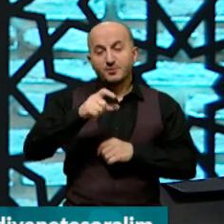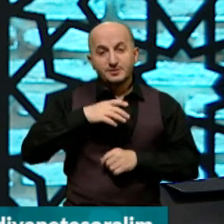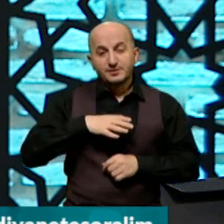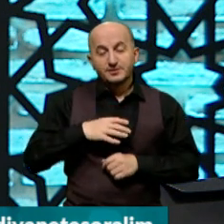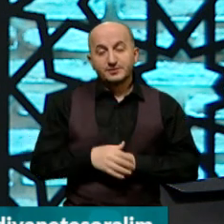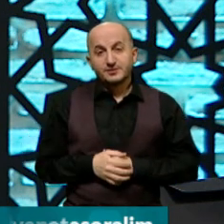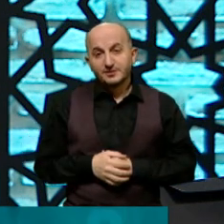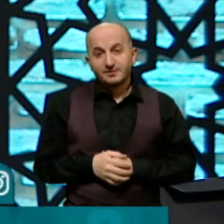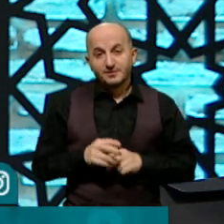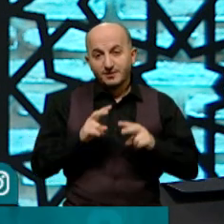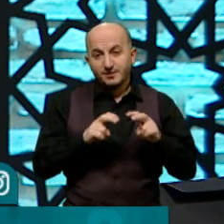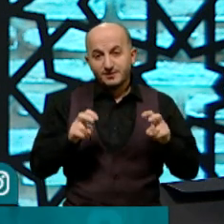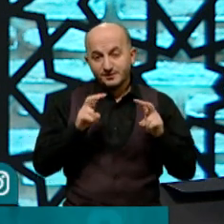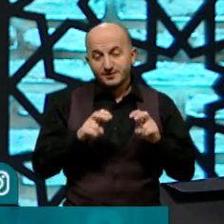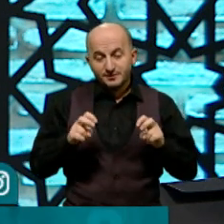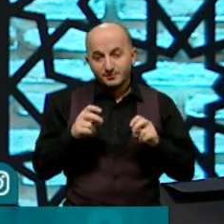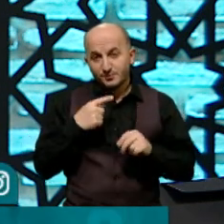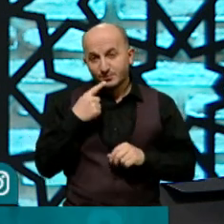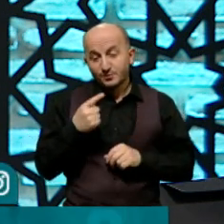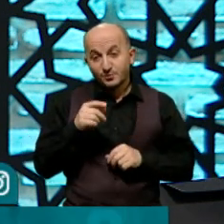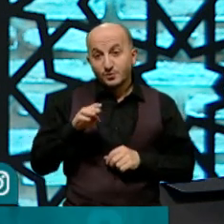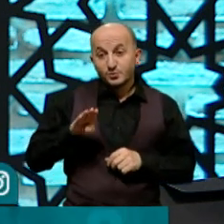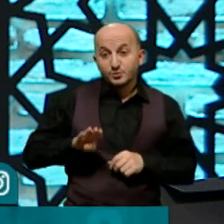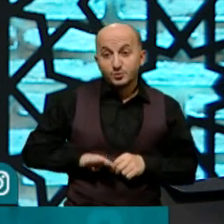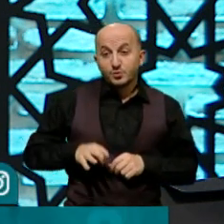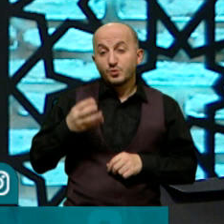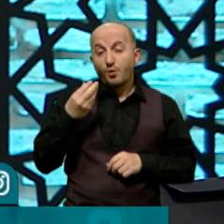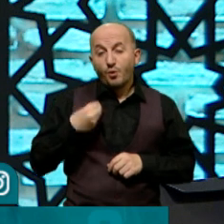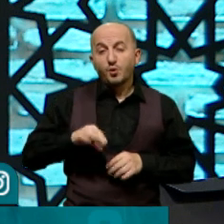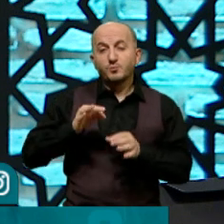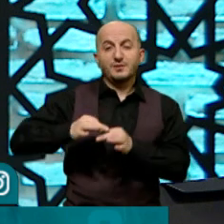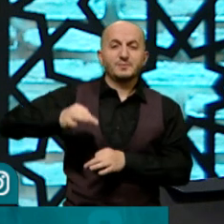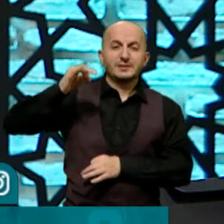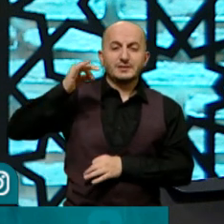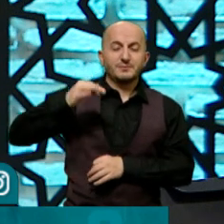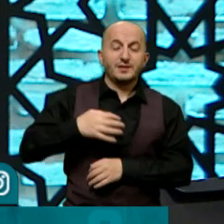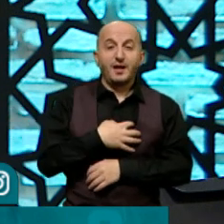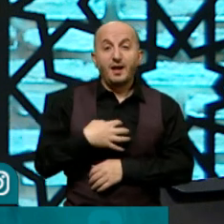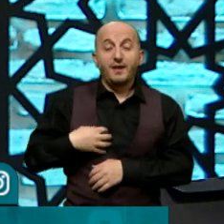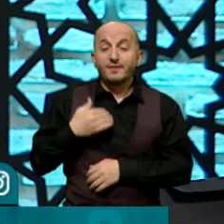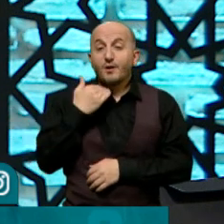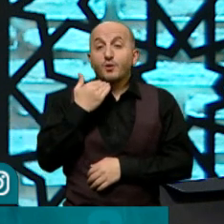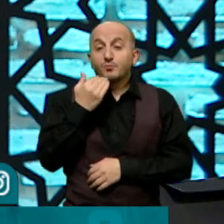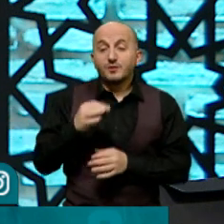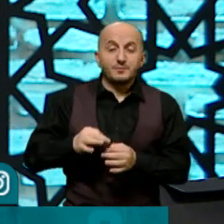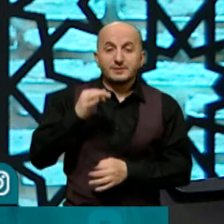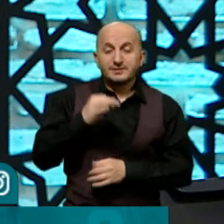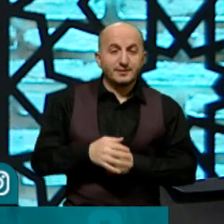Değilse araştırıp söyleriz. Çocuğu olmayan bir kimsenin ya da anne olmayan bir insanın